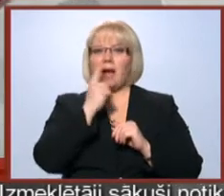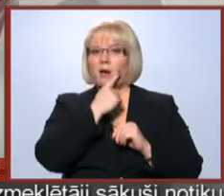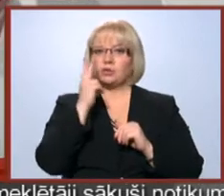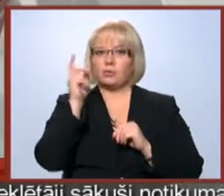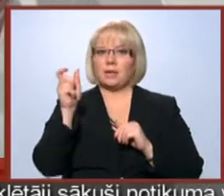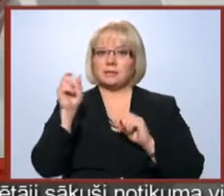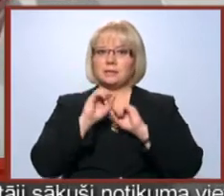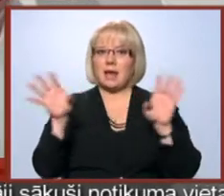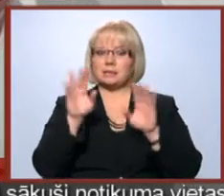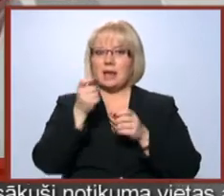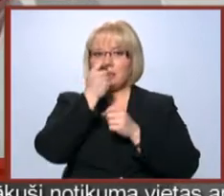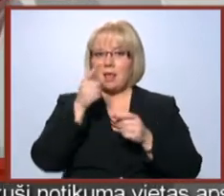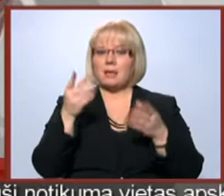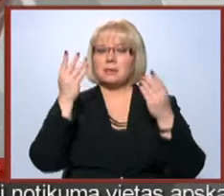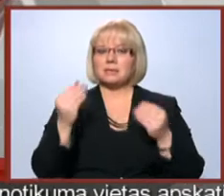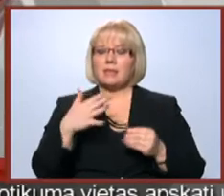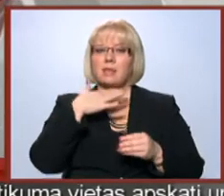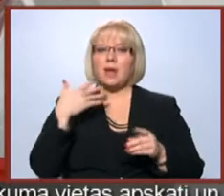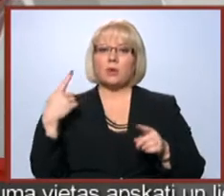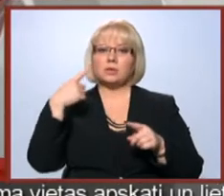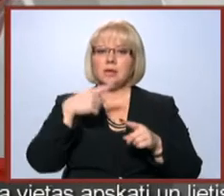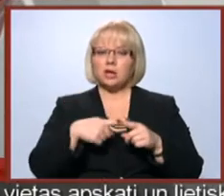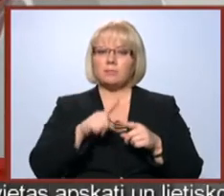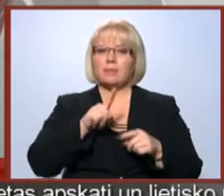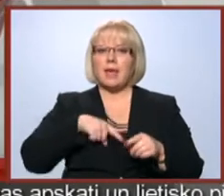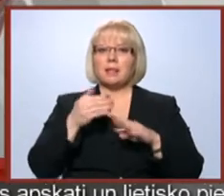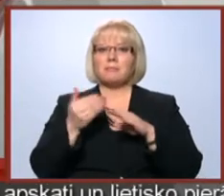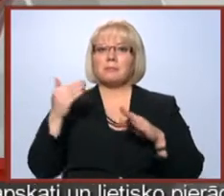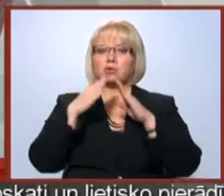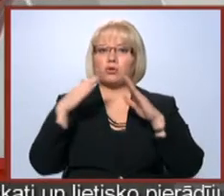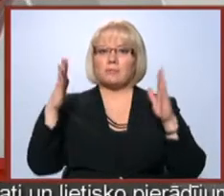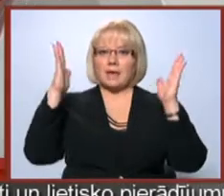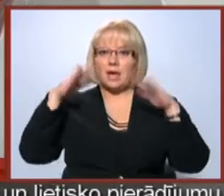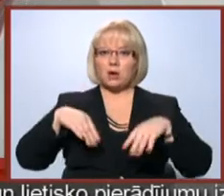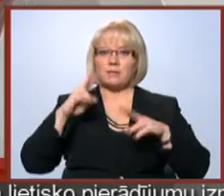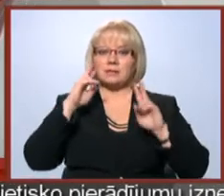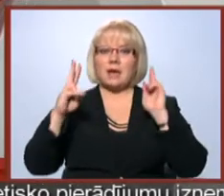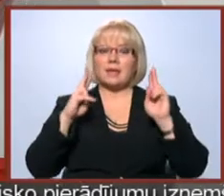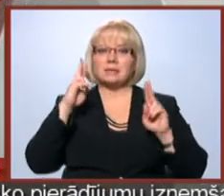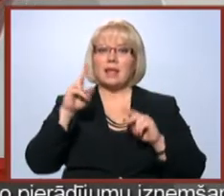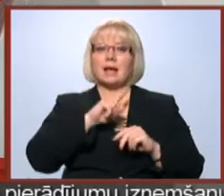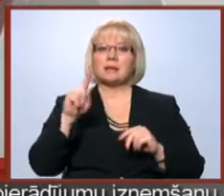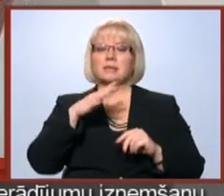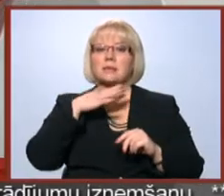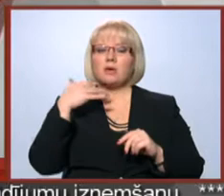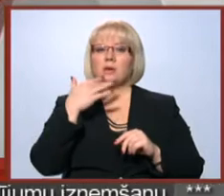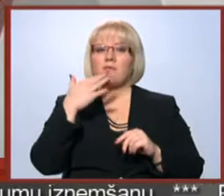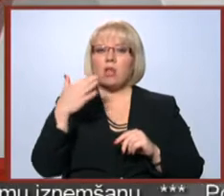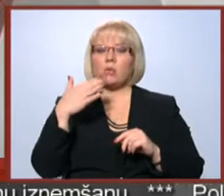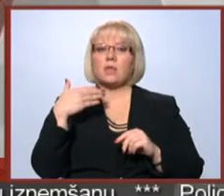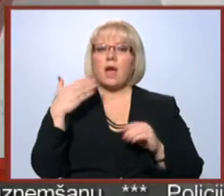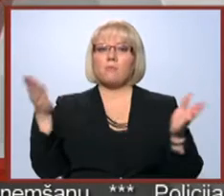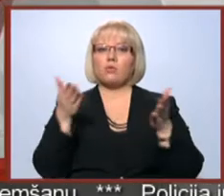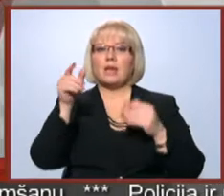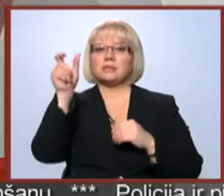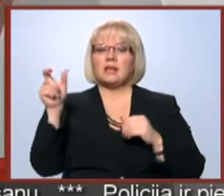Atgādināšu aculiecinieku stāstu, ka nelaimes dienā vairākas reizes un pat neilgi pirms jumta iegrivuma skanēja signāls, kas vairākās valodās